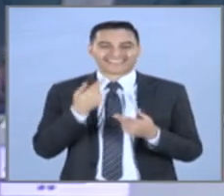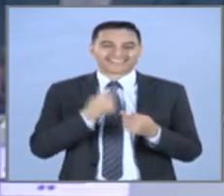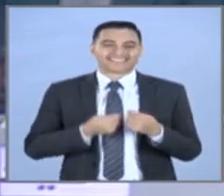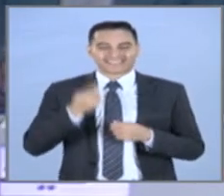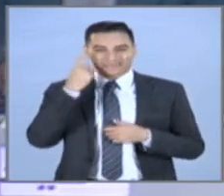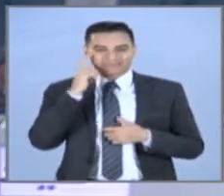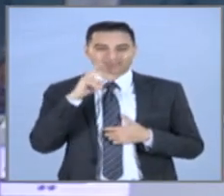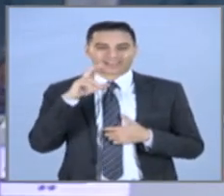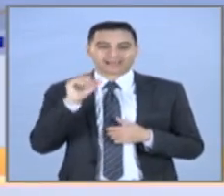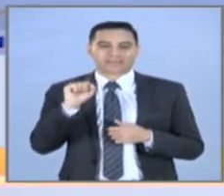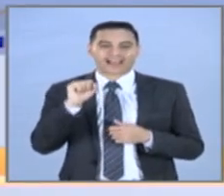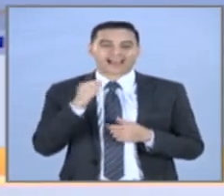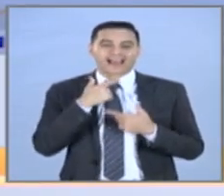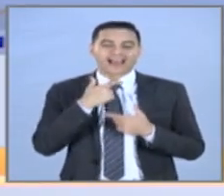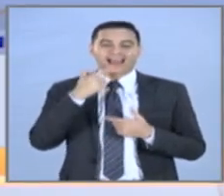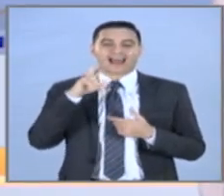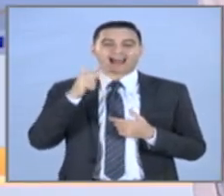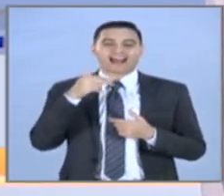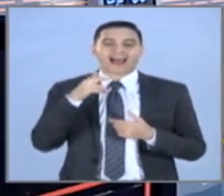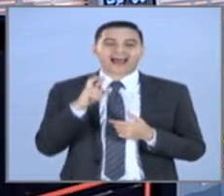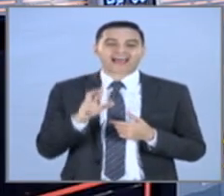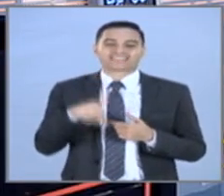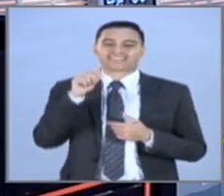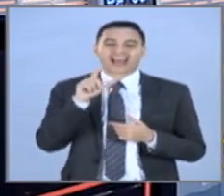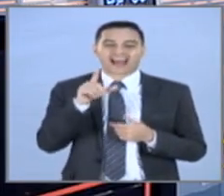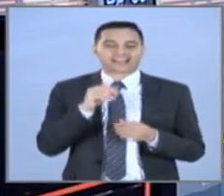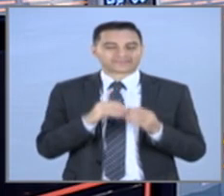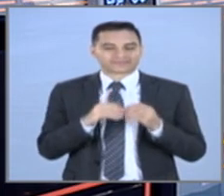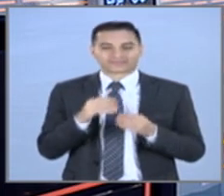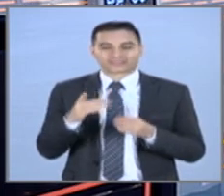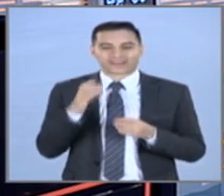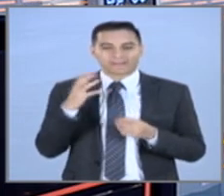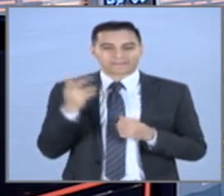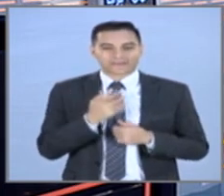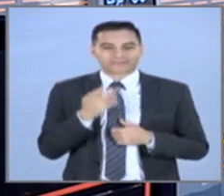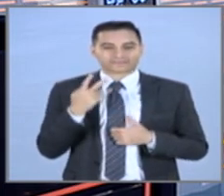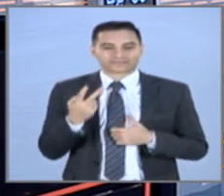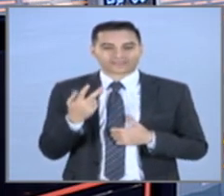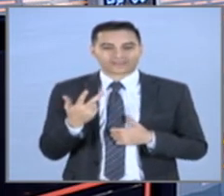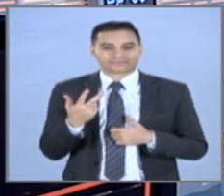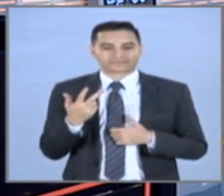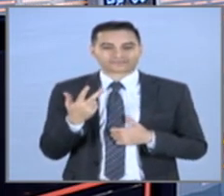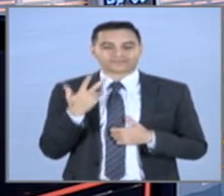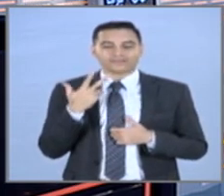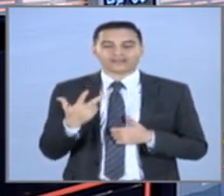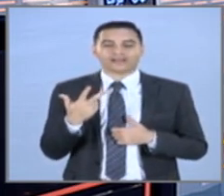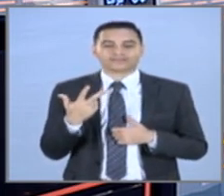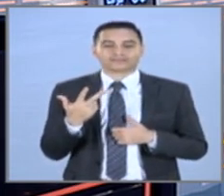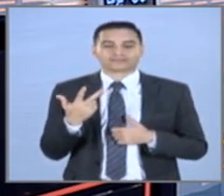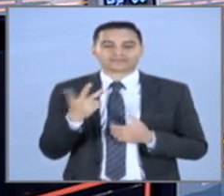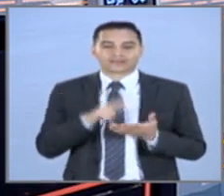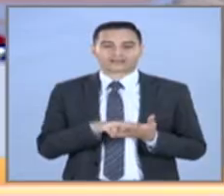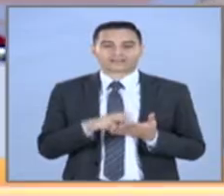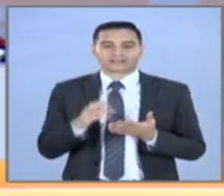لا، الغزال مش التعبان. تفضلي مكاني. كم إجابة صح؟ اتنين. تلات إجابات صح من